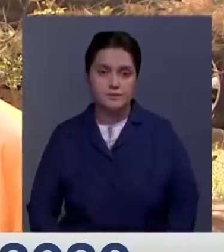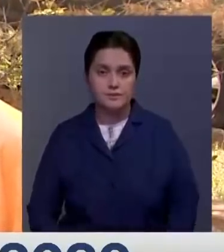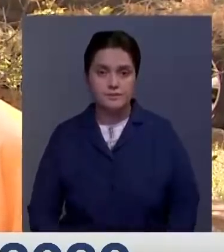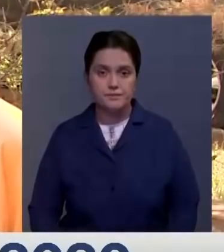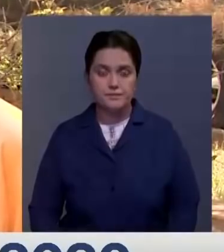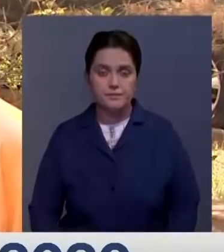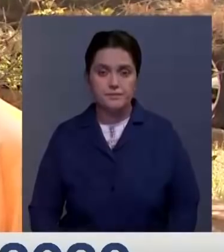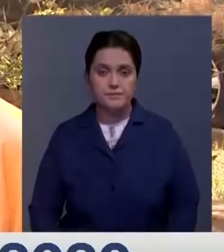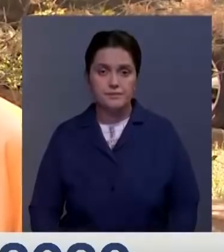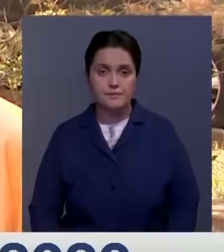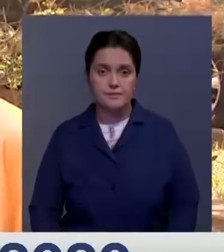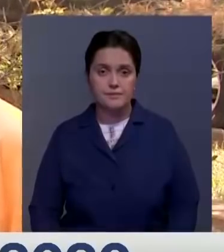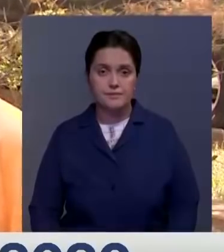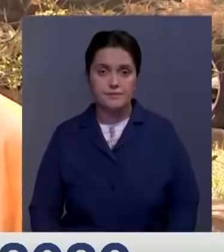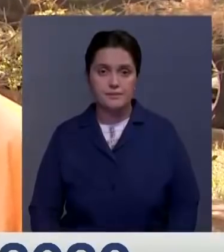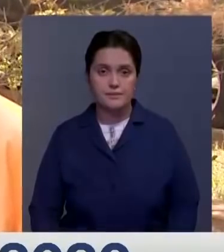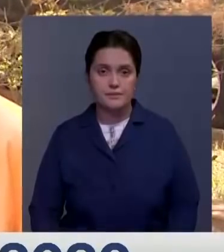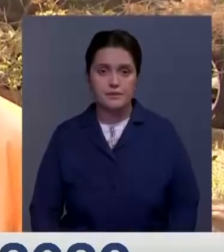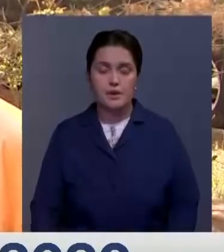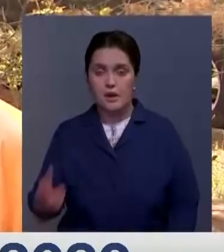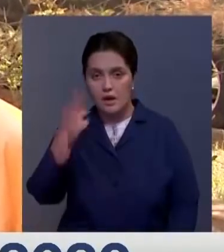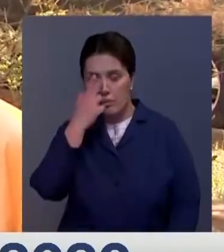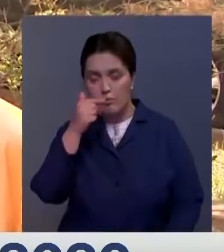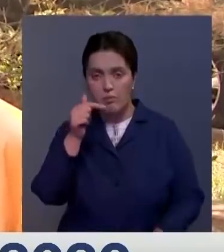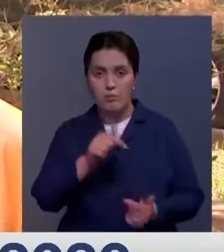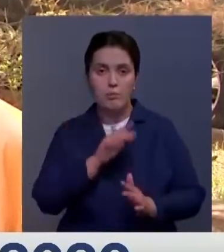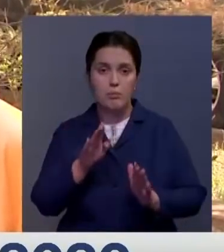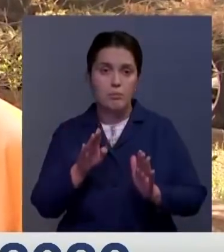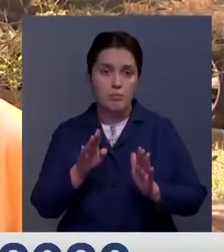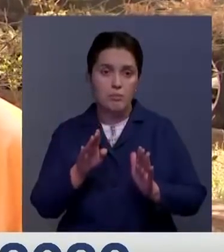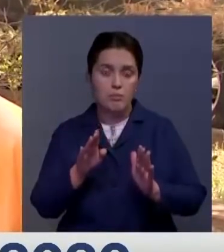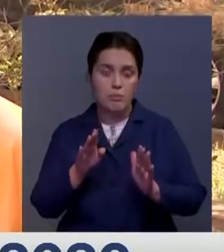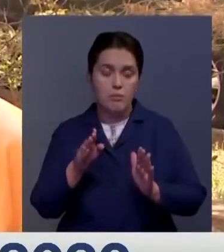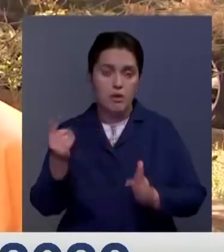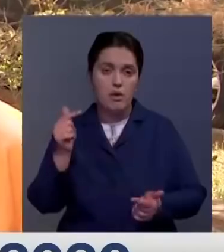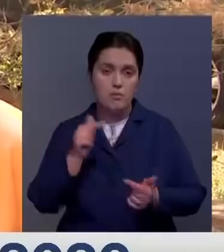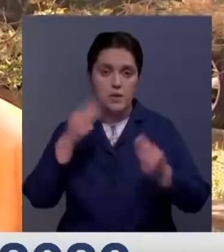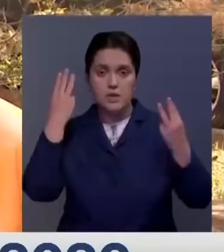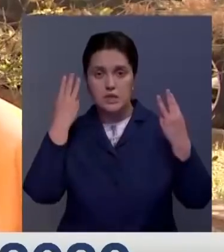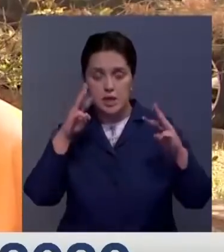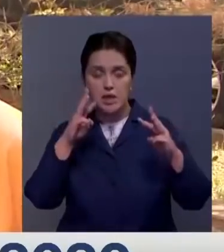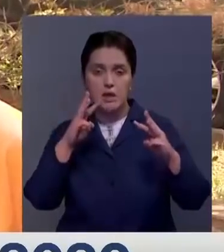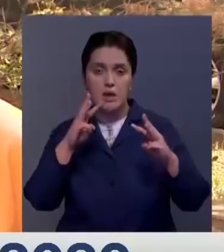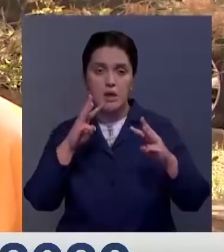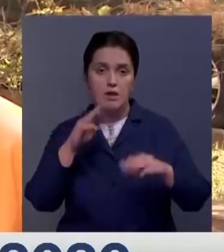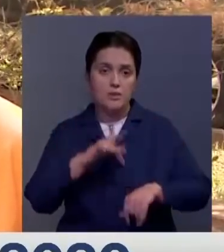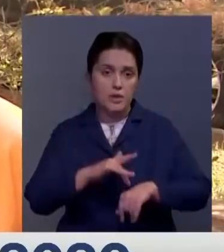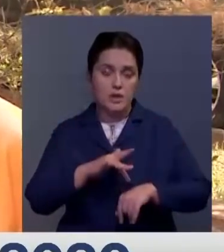быть как можно максимальнее адаптированы именно под стиль